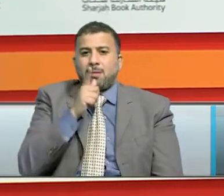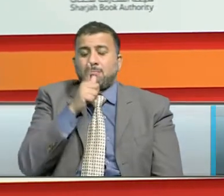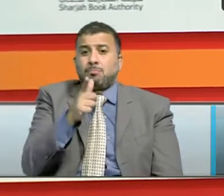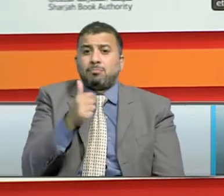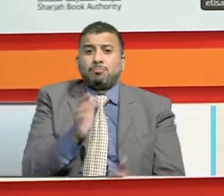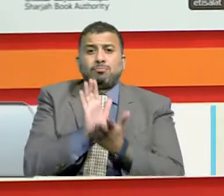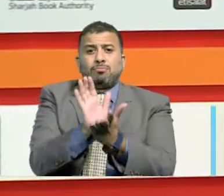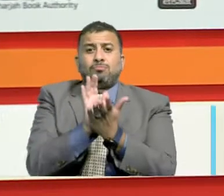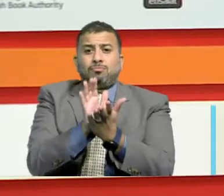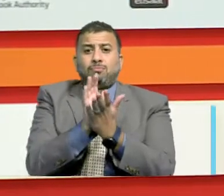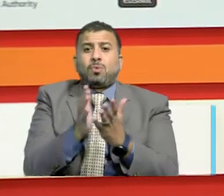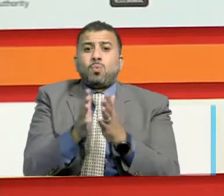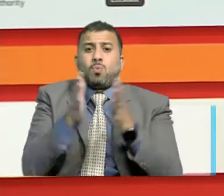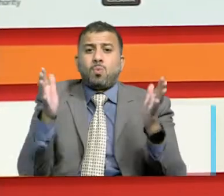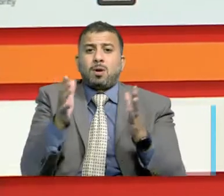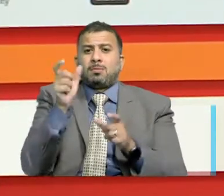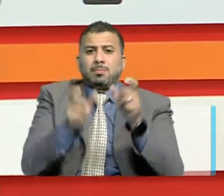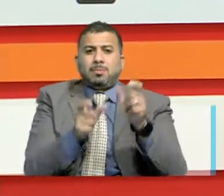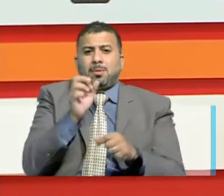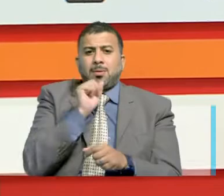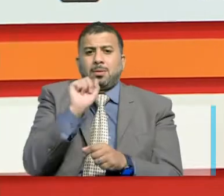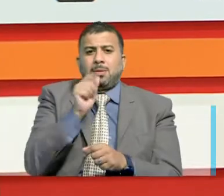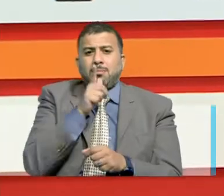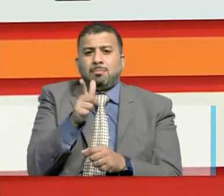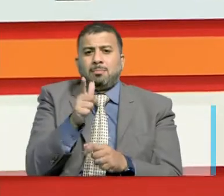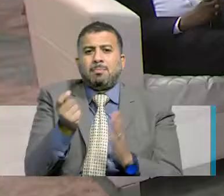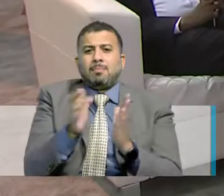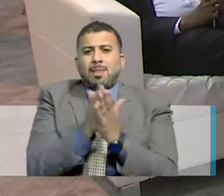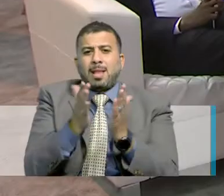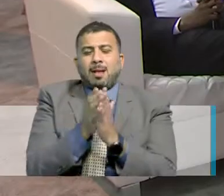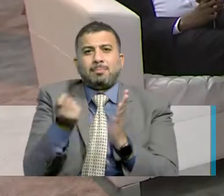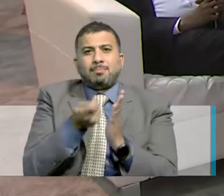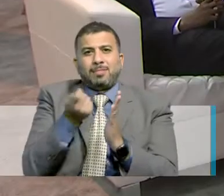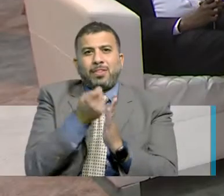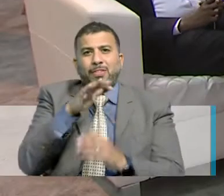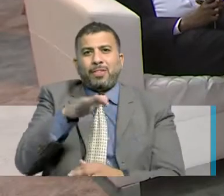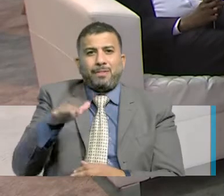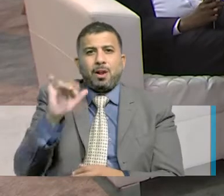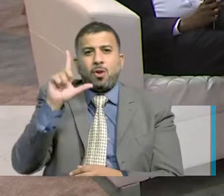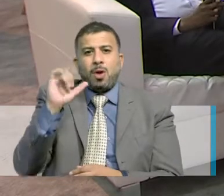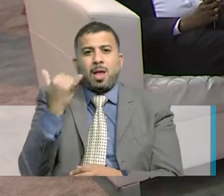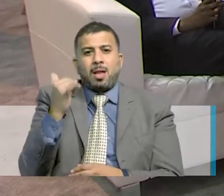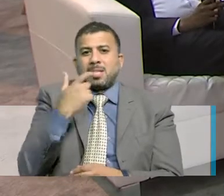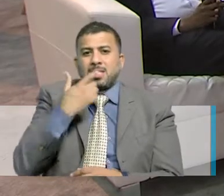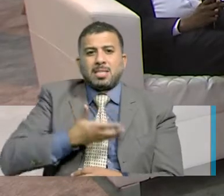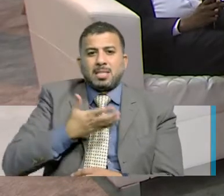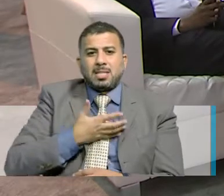وتضمنت الجوائز العديدة من الفئات، منها فئة كتاب الطفل باللغة العربية للأعمار